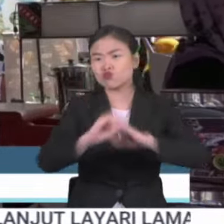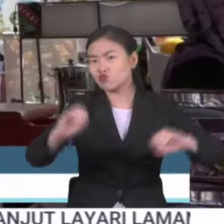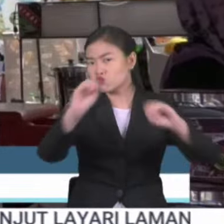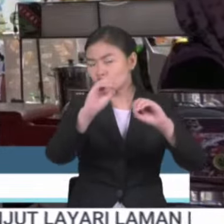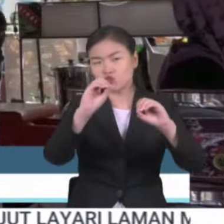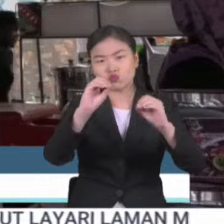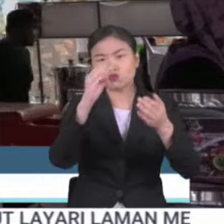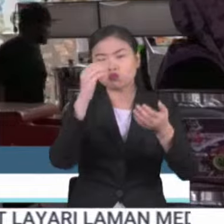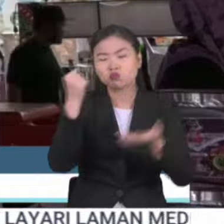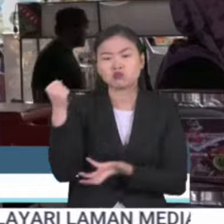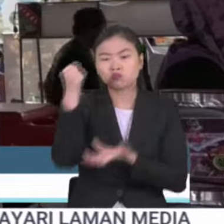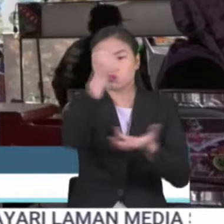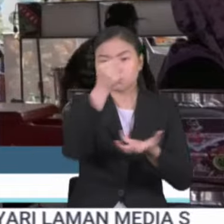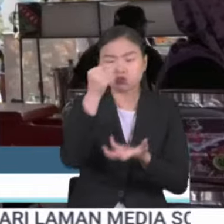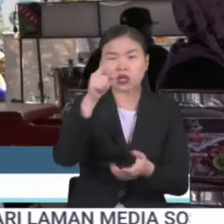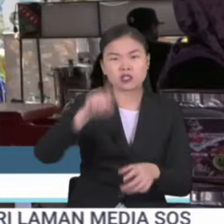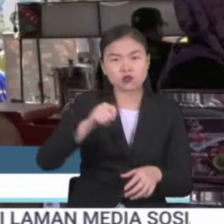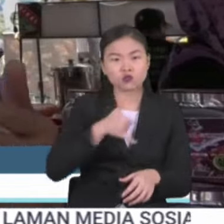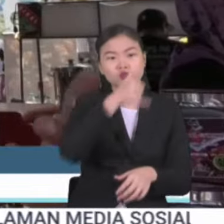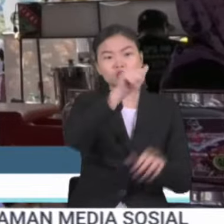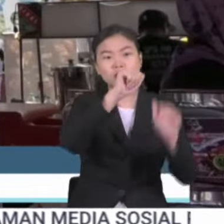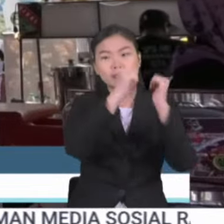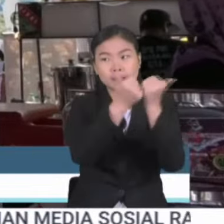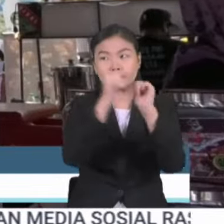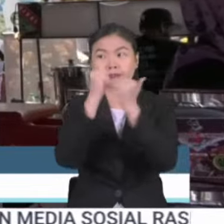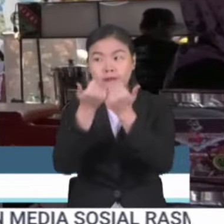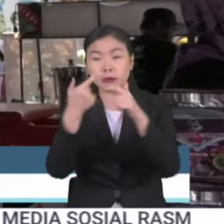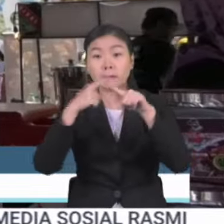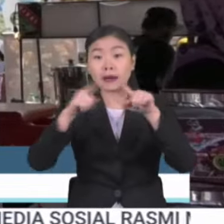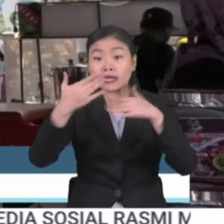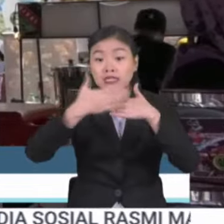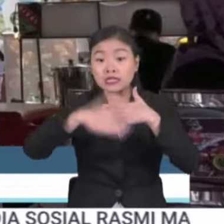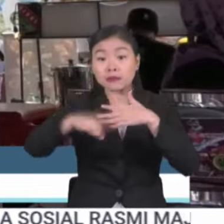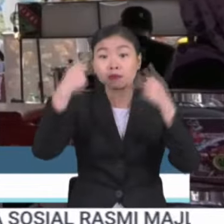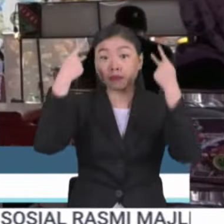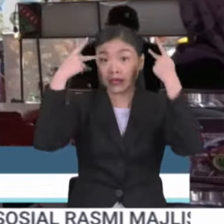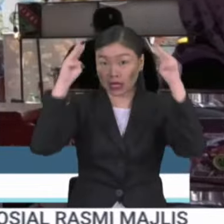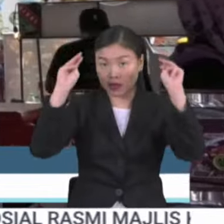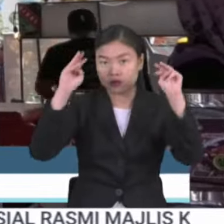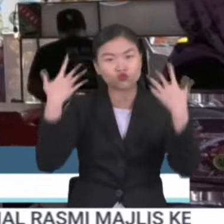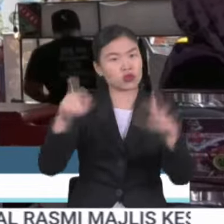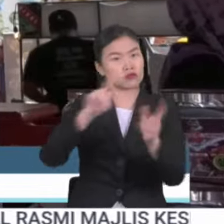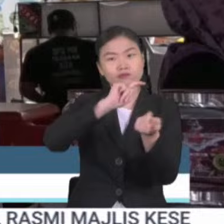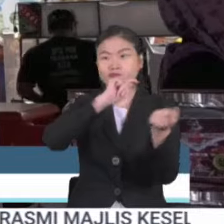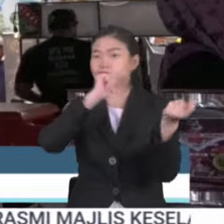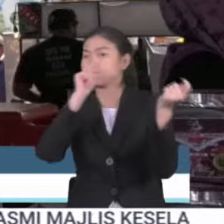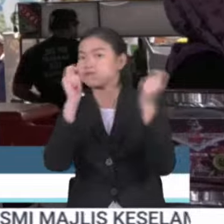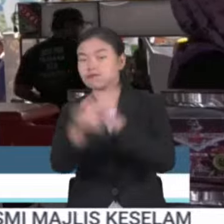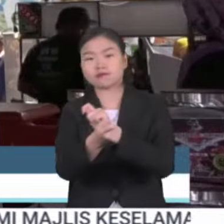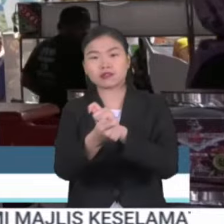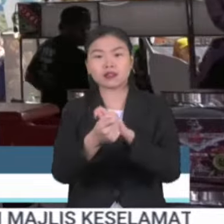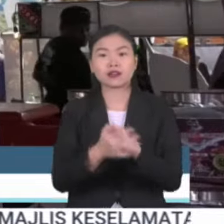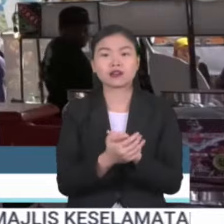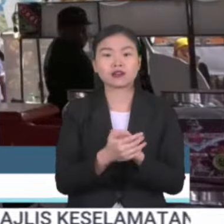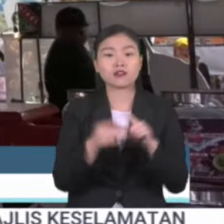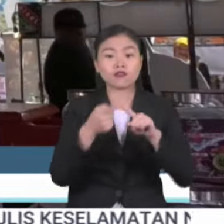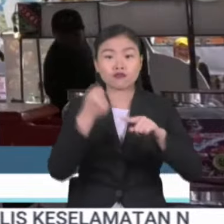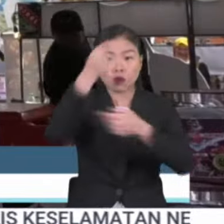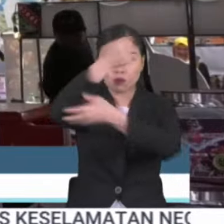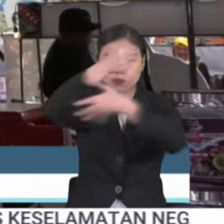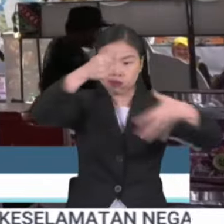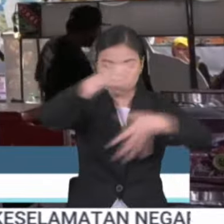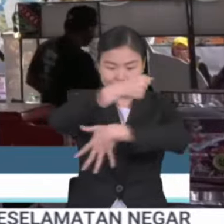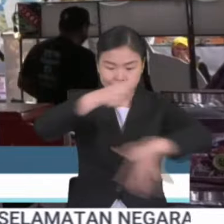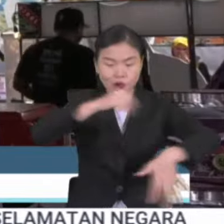nak kena pergi agensi sana, agensi. Tapi selepas yang PM buat, dia reform balik daripada bawah sampai ke